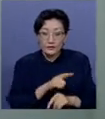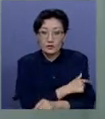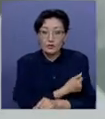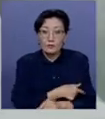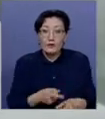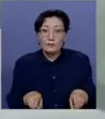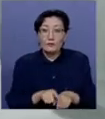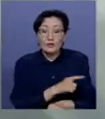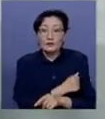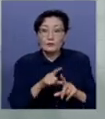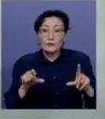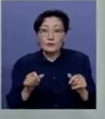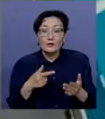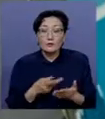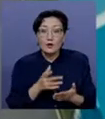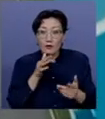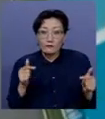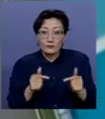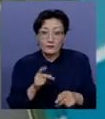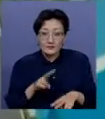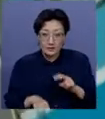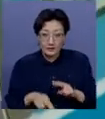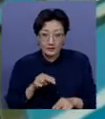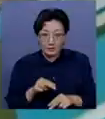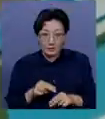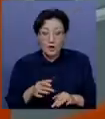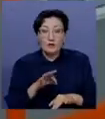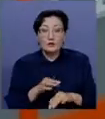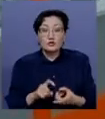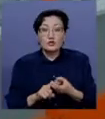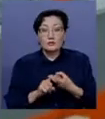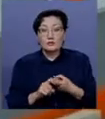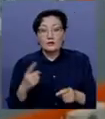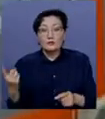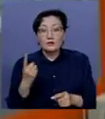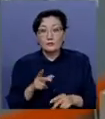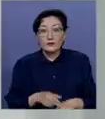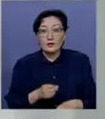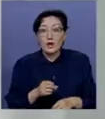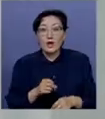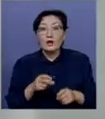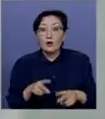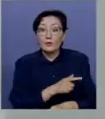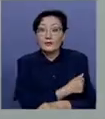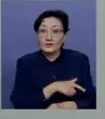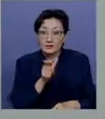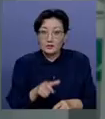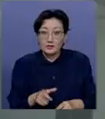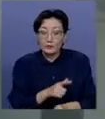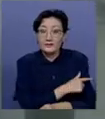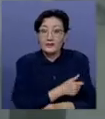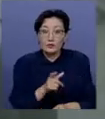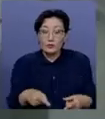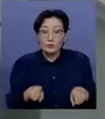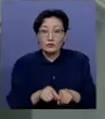мұндай госпитальдің дер кезінде бой көтергендігін айтады. Індет жұқпалы болғандықтан ең бірінші қауіп дәрігерлерге келеді. Ал ақ халаттылар